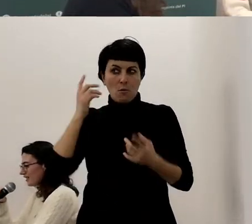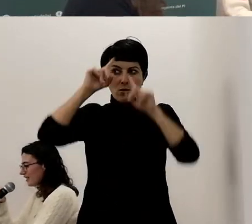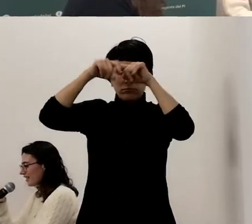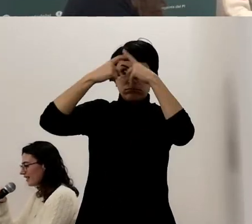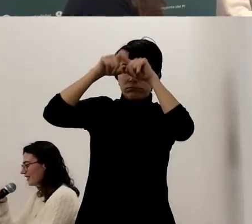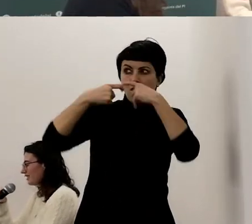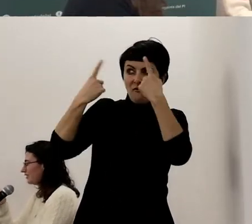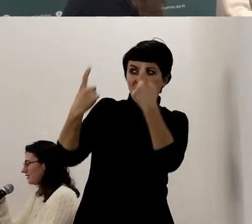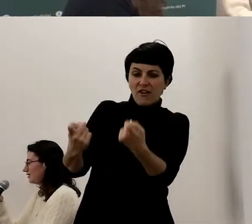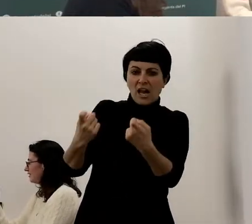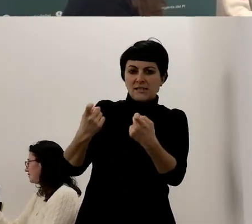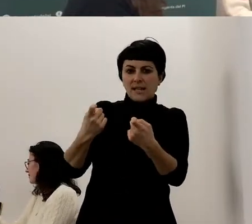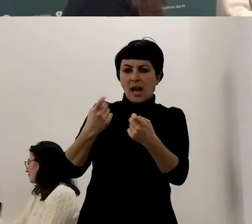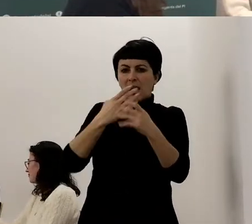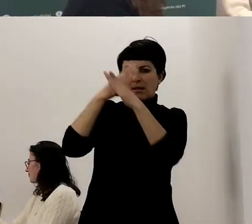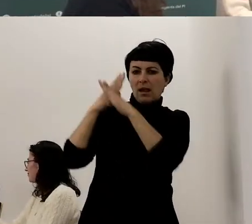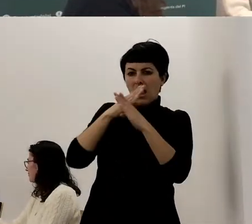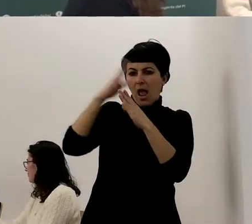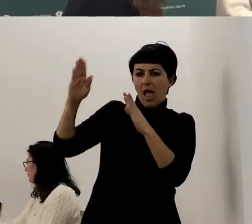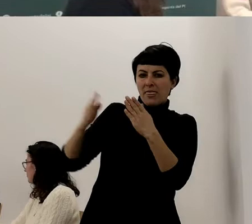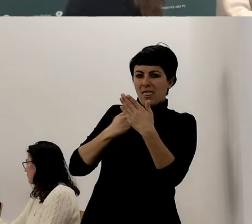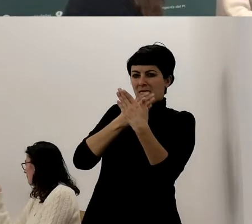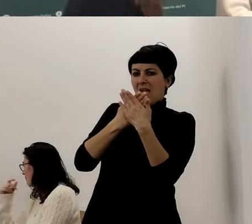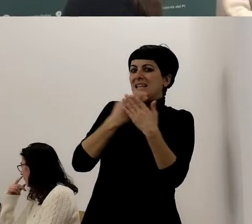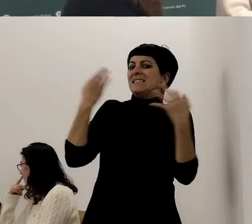raó i què hi ha darrere.